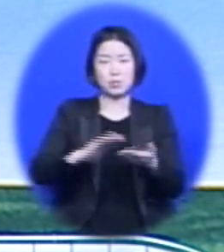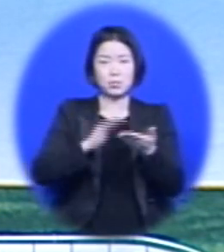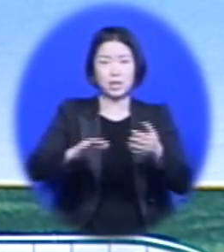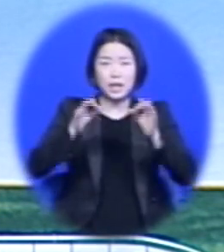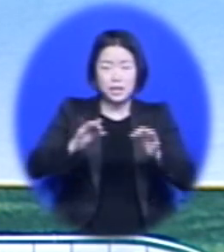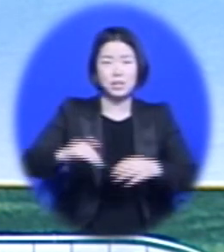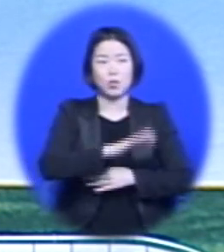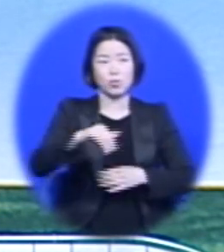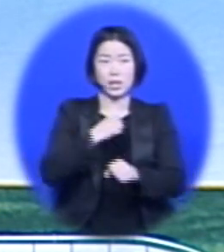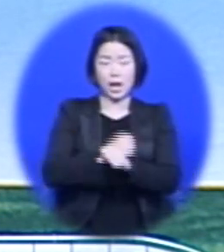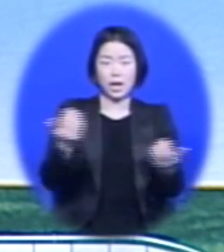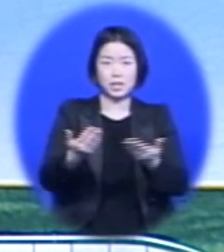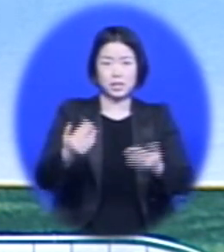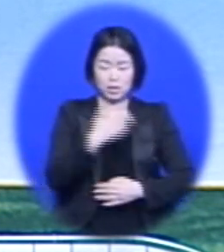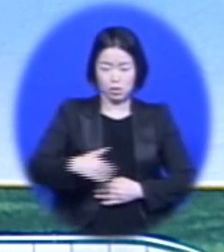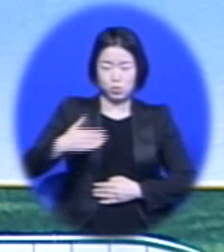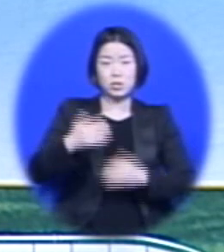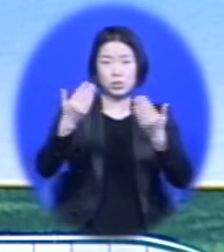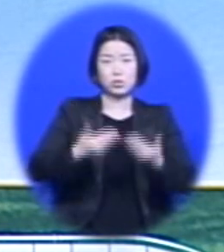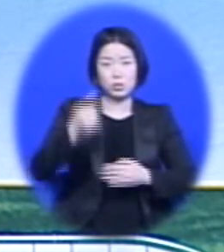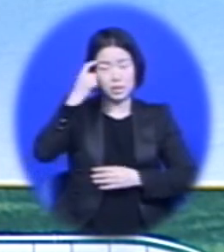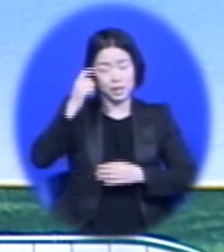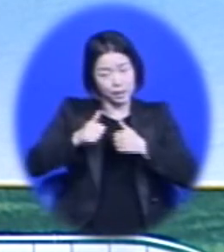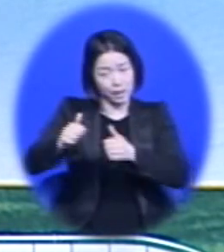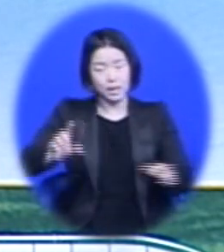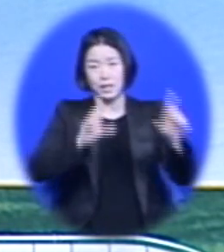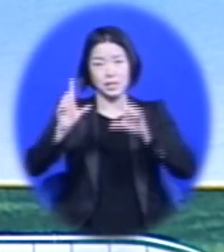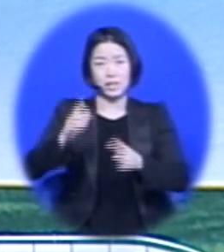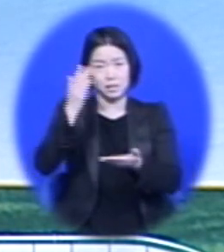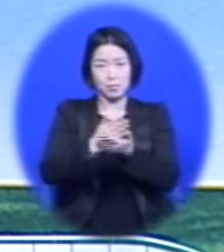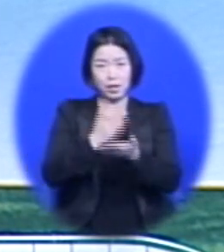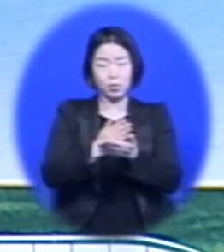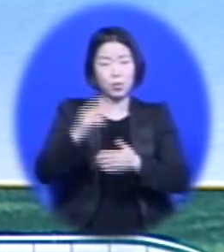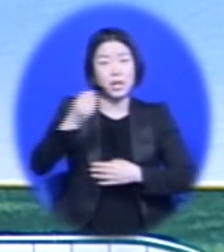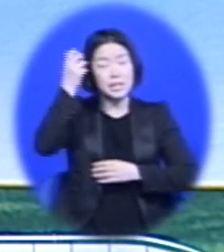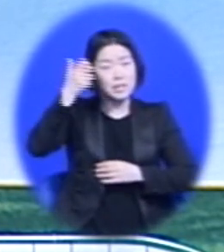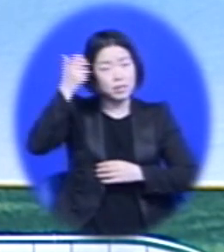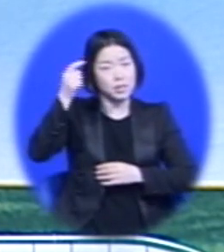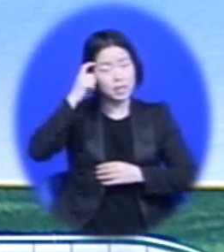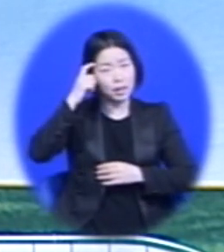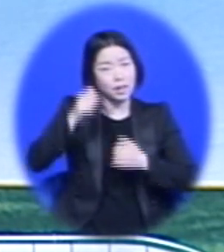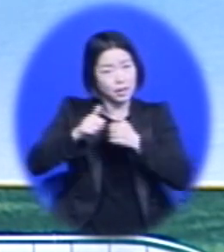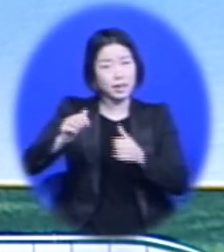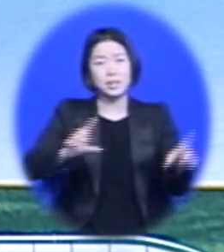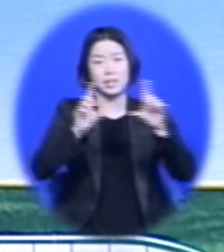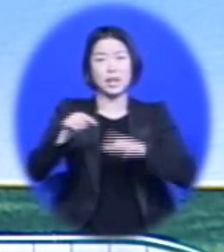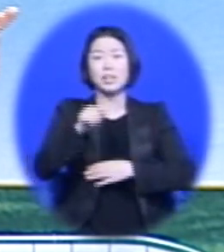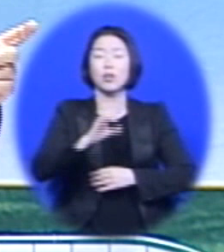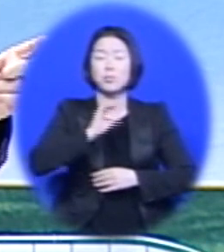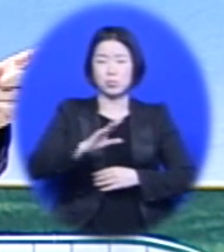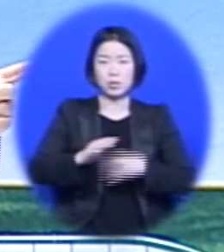우리가 하는 일은 육신이 주는 생각을 따라 살지 말고 성령님의 생각을 따라 사는 것뿐입니다.